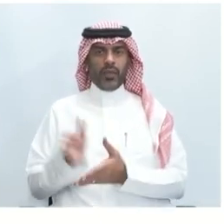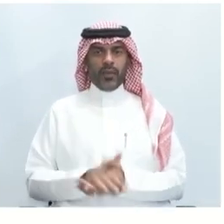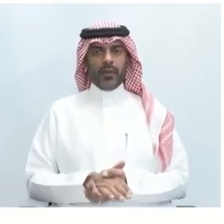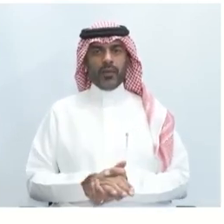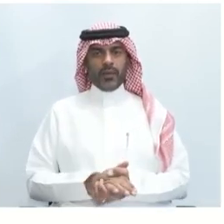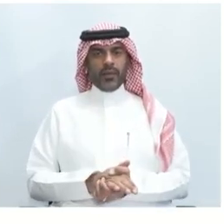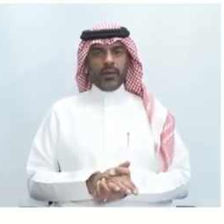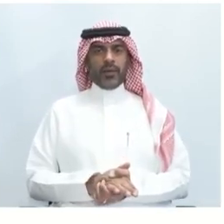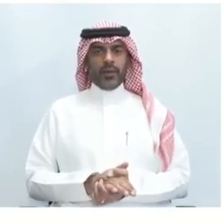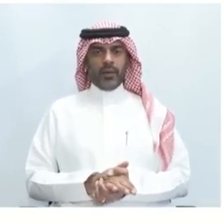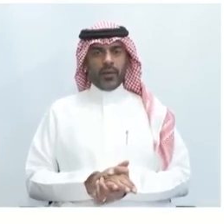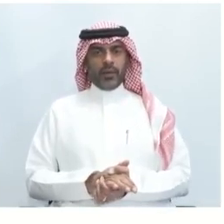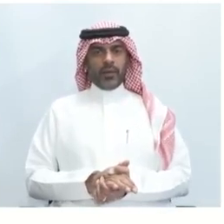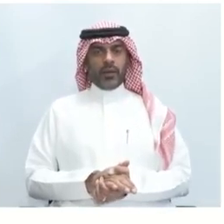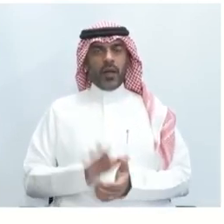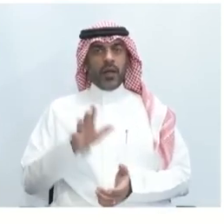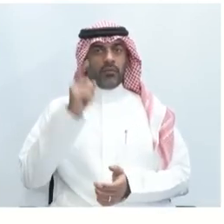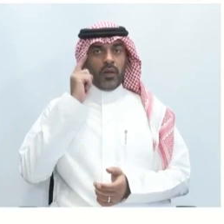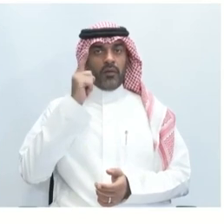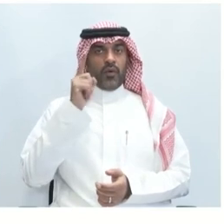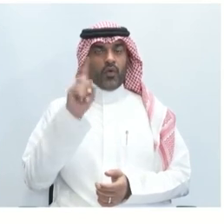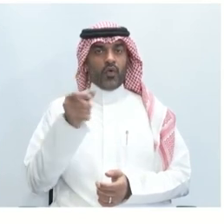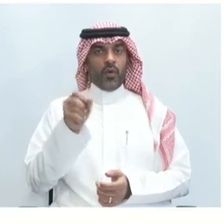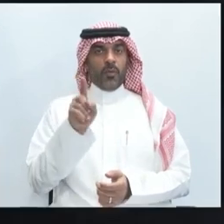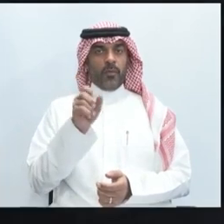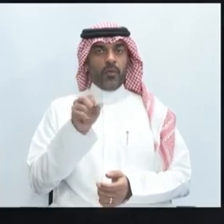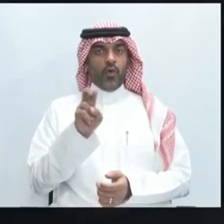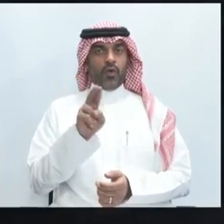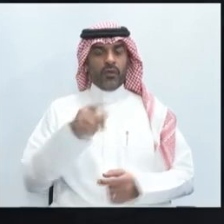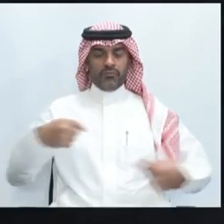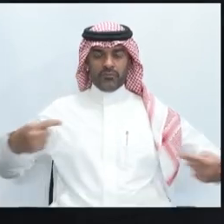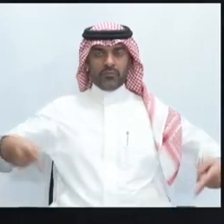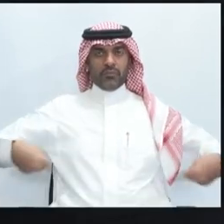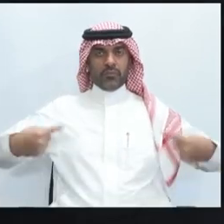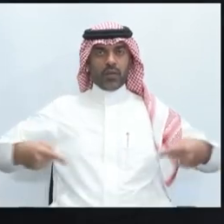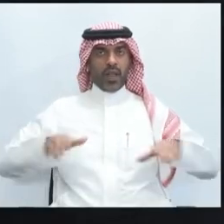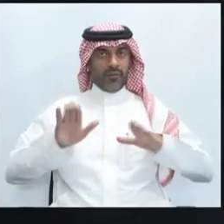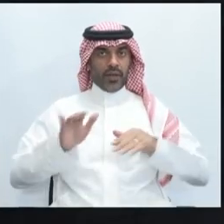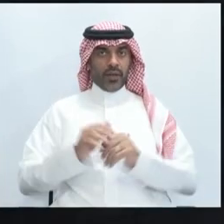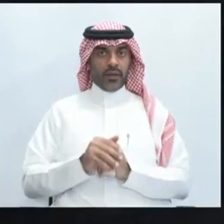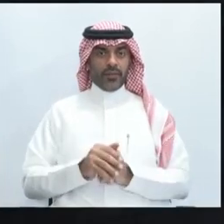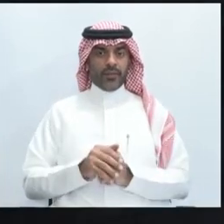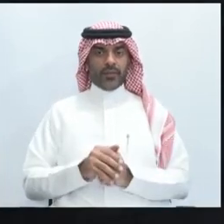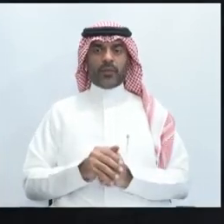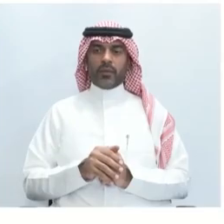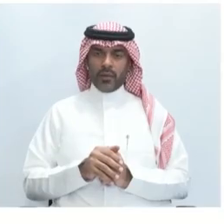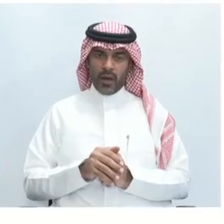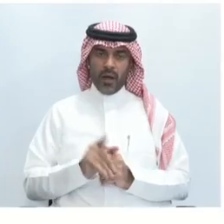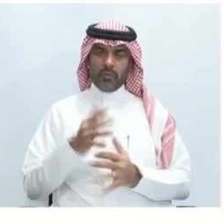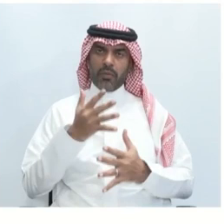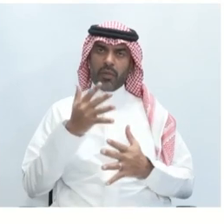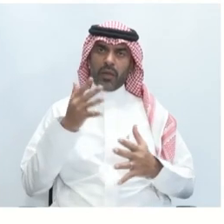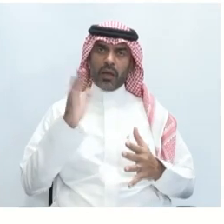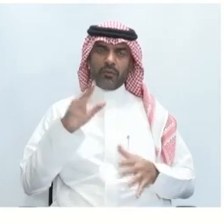طيب هل تعلم ان هناك ايضا روبوتات ذات عجلات احسنتم نجد هناك ريبوتات كثيره